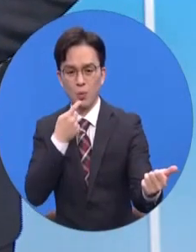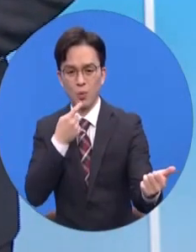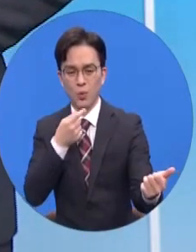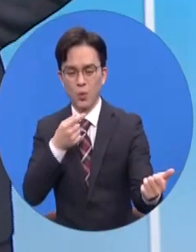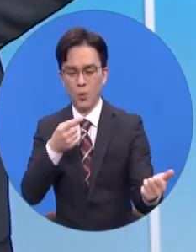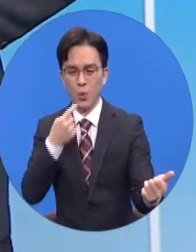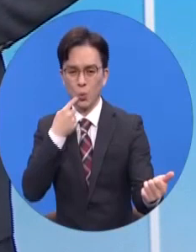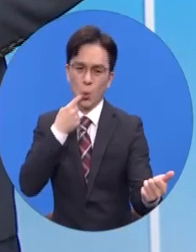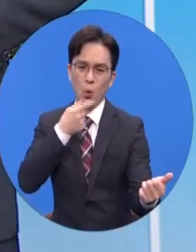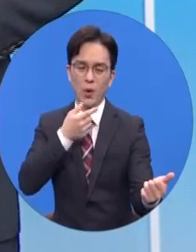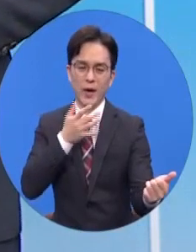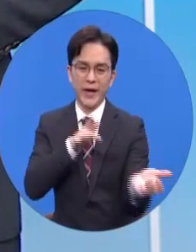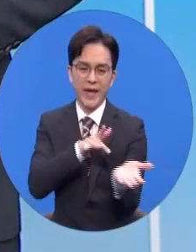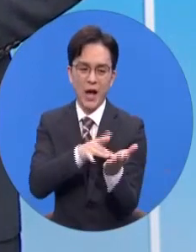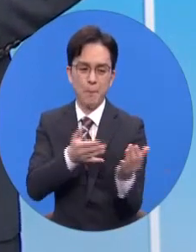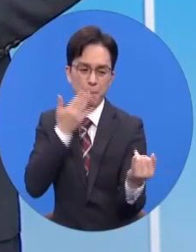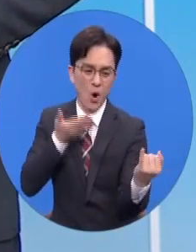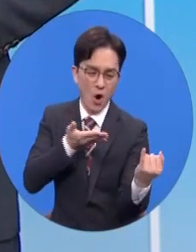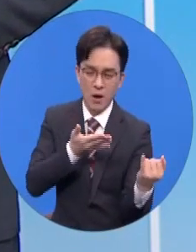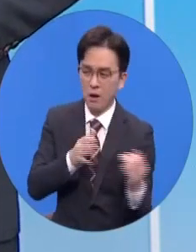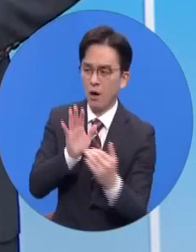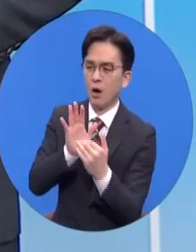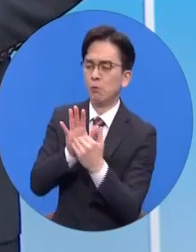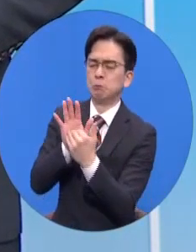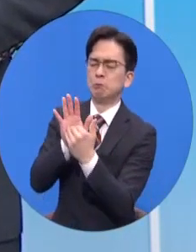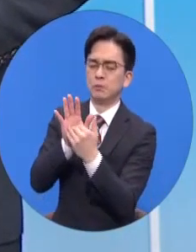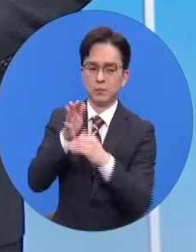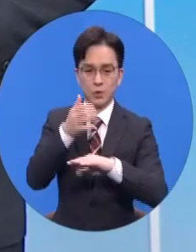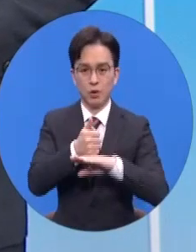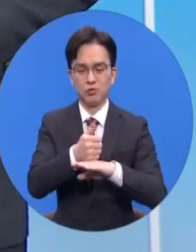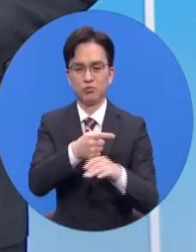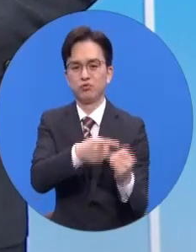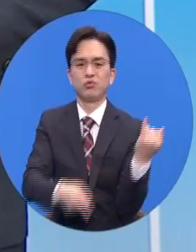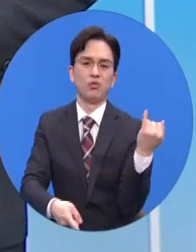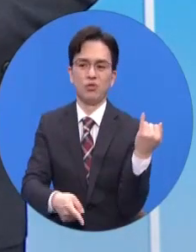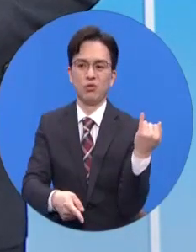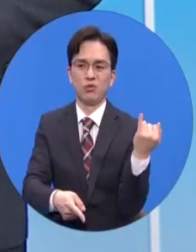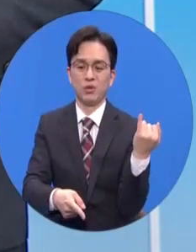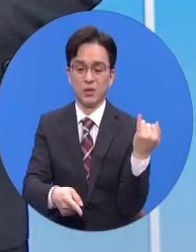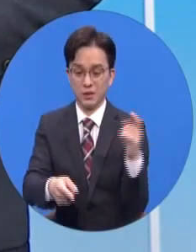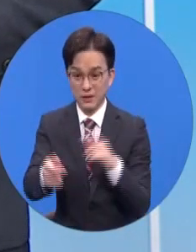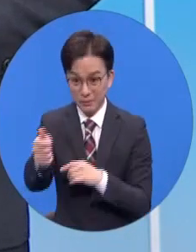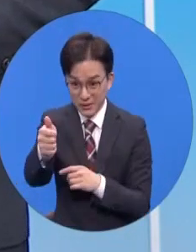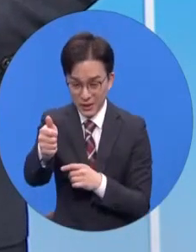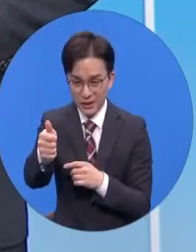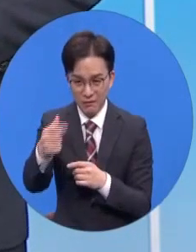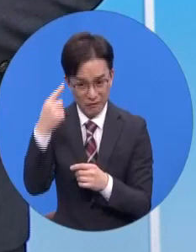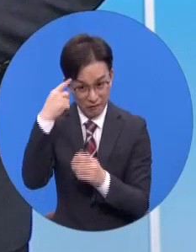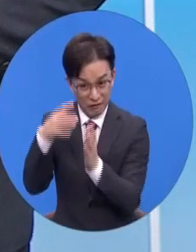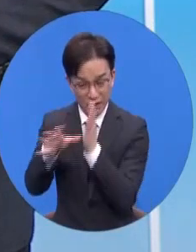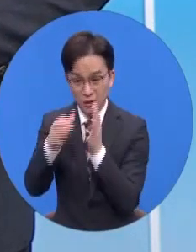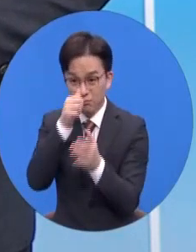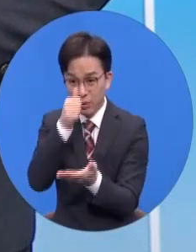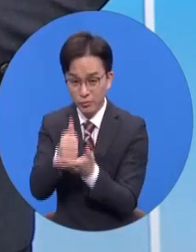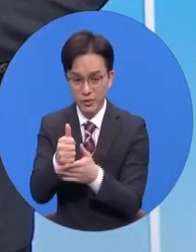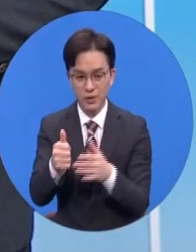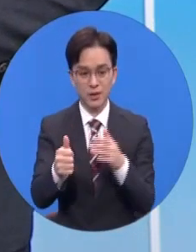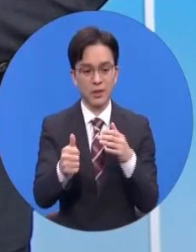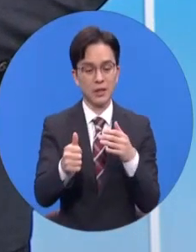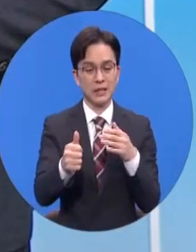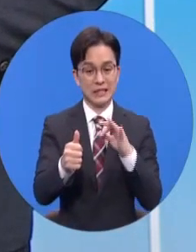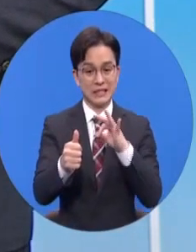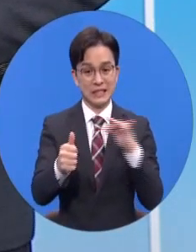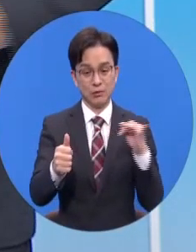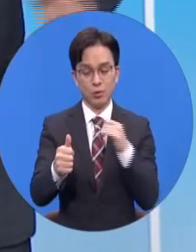유사한 범죄다 라고 볼 수 있는 이 사건 당시에도 변호인 측은 요 심심 약을 주장을